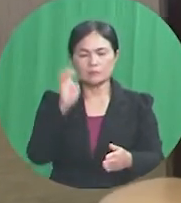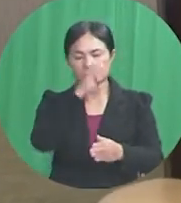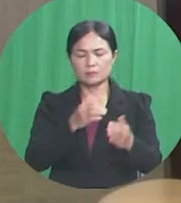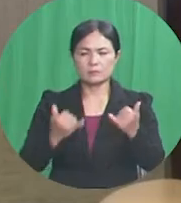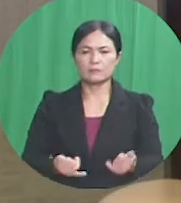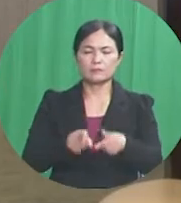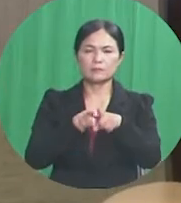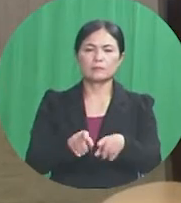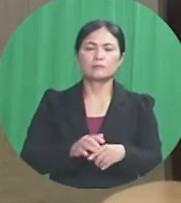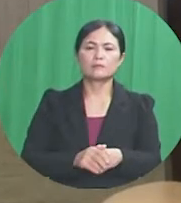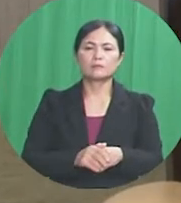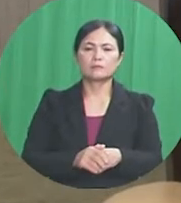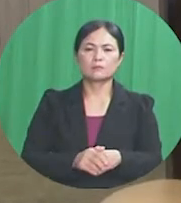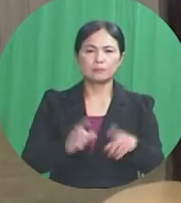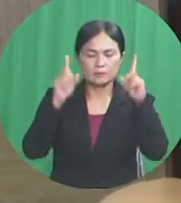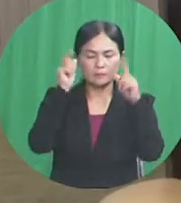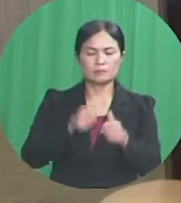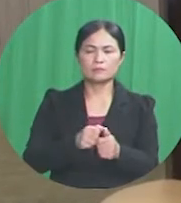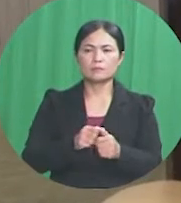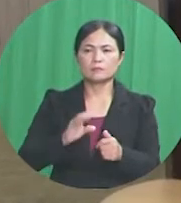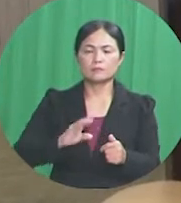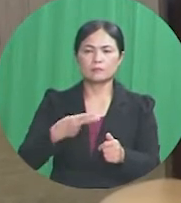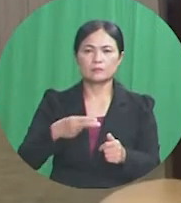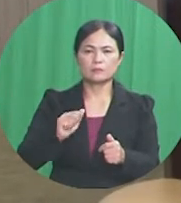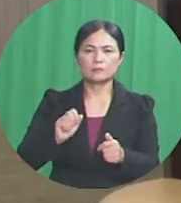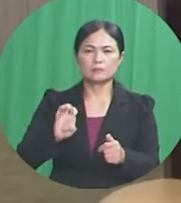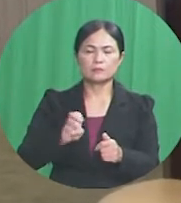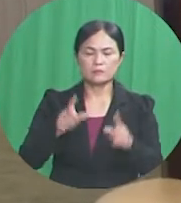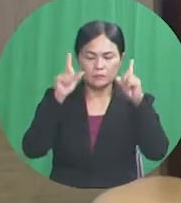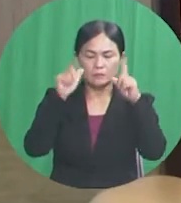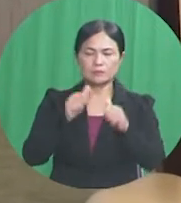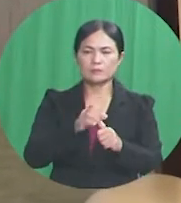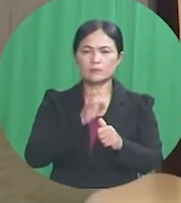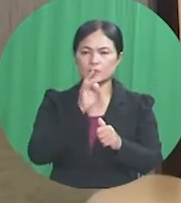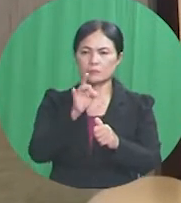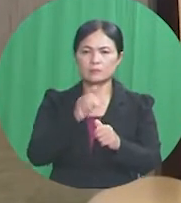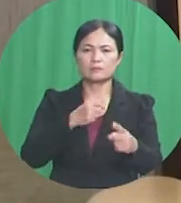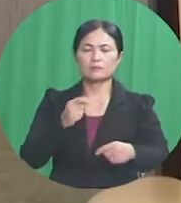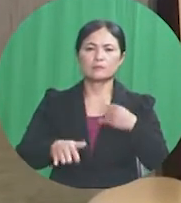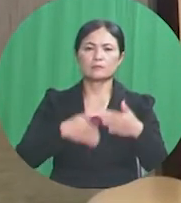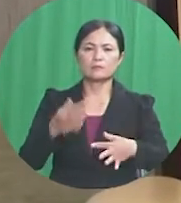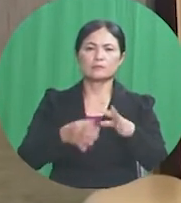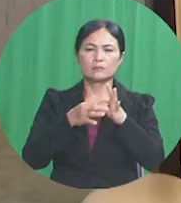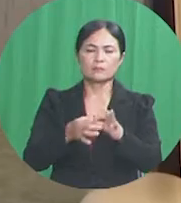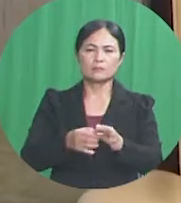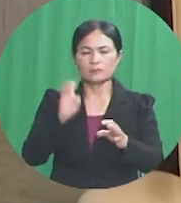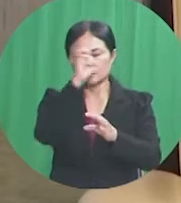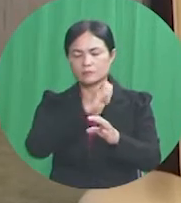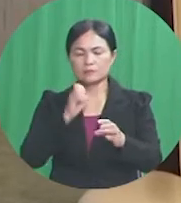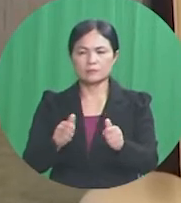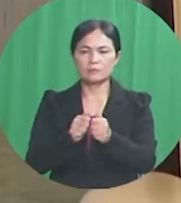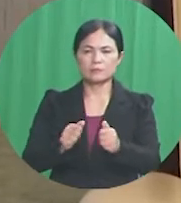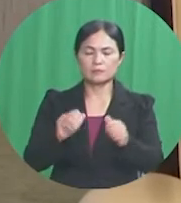ផងដែរចំណែកឯកឧត្តមឆាលមីឆែលបានមានប្រសាសន៍ថាឯកឧត្តមពិតជារីករាយចំពោះកិច្ចសហប្រតិបត្តិការរបស់អឺរ៉ុបជាមួយ